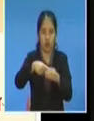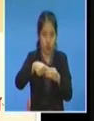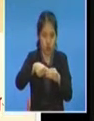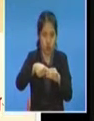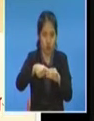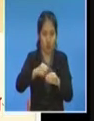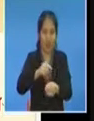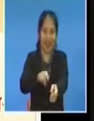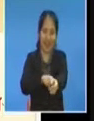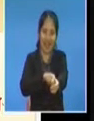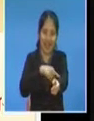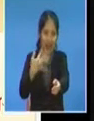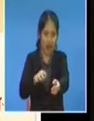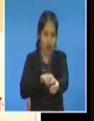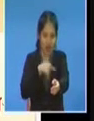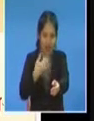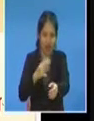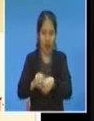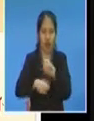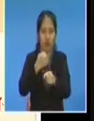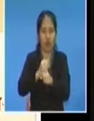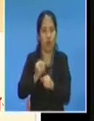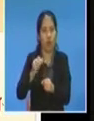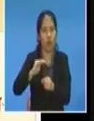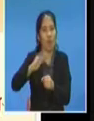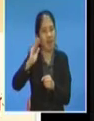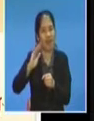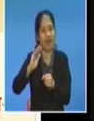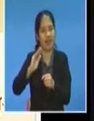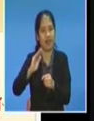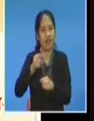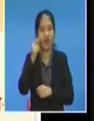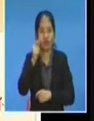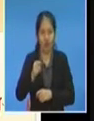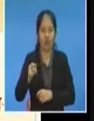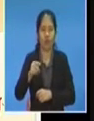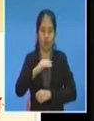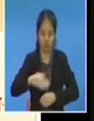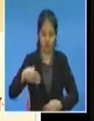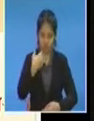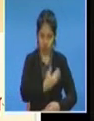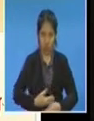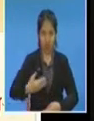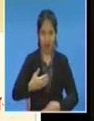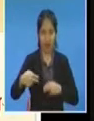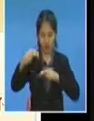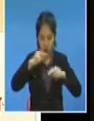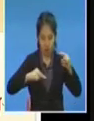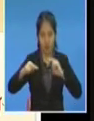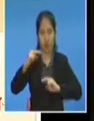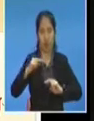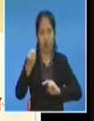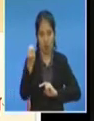ล้วครับต้องเปลี่ยนอะไรต้องซ่อมต้องทำสีต้องถ่ายน้ำมันเครื่องก็แปลว่